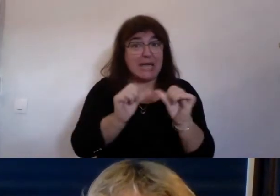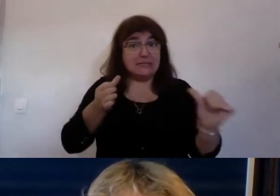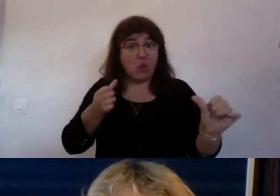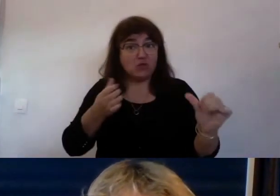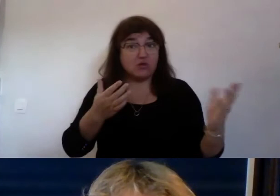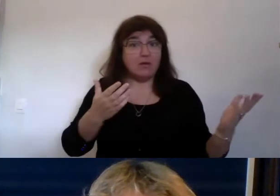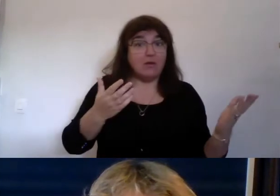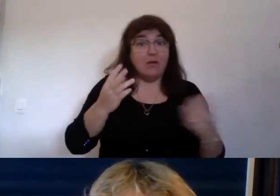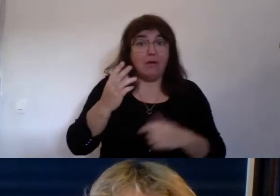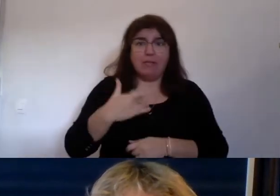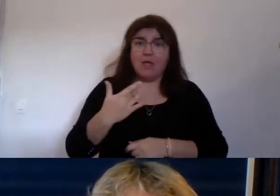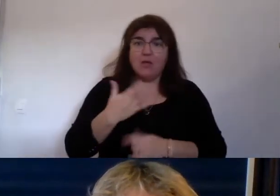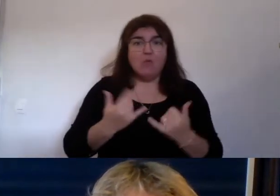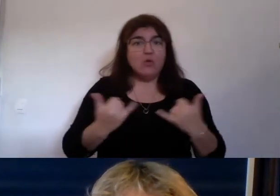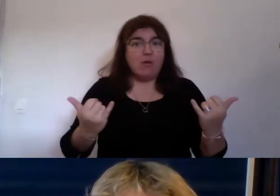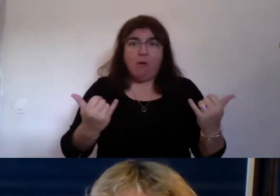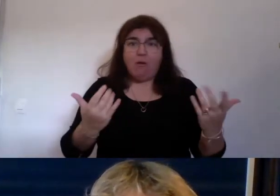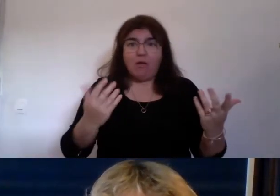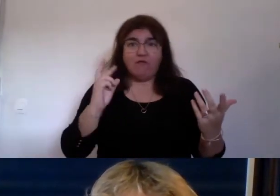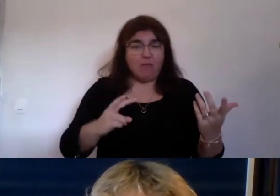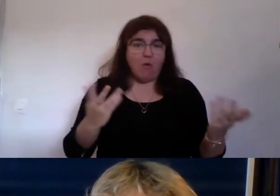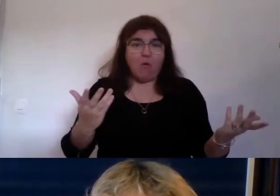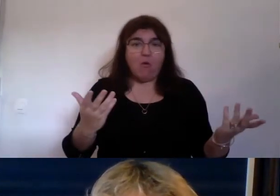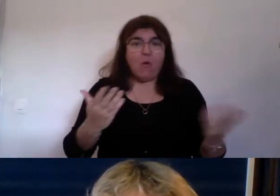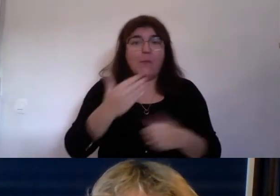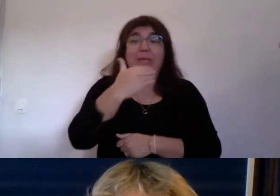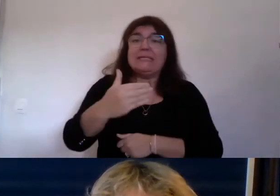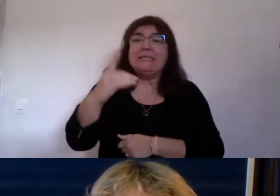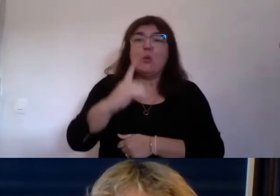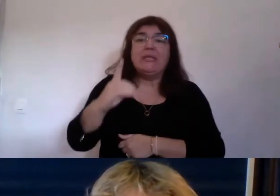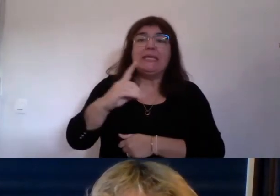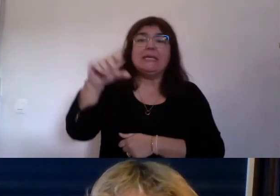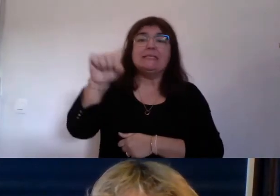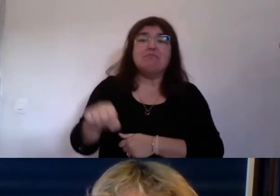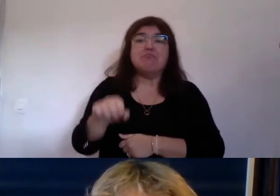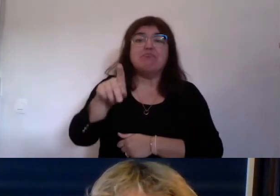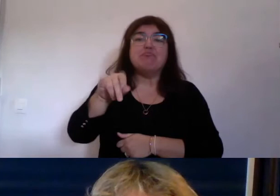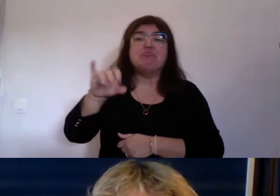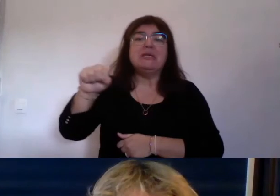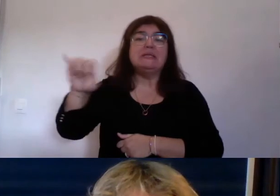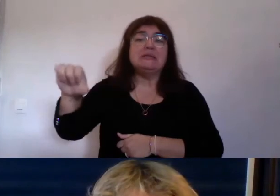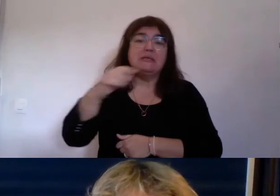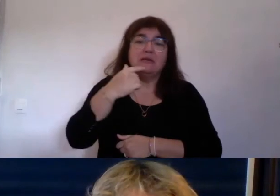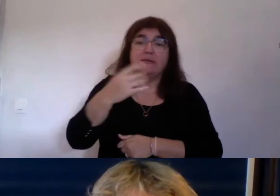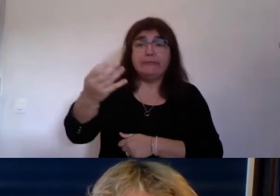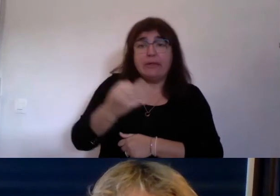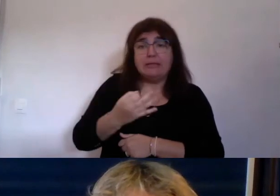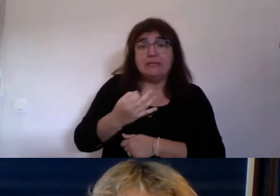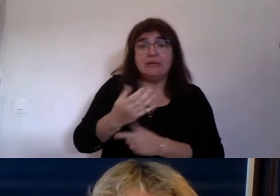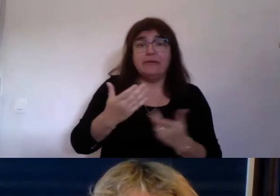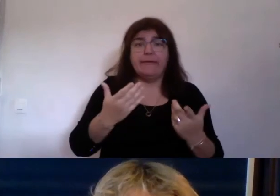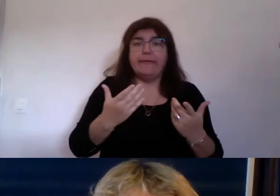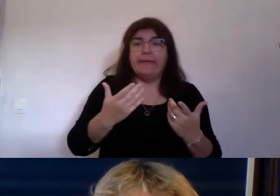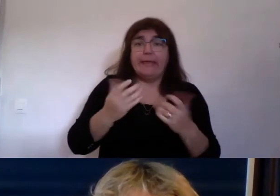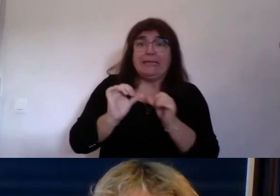du jour. Je crois que, merci Dominique, l'a très bien dit. Effectivement, je pense que le distanciel, le présentiel sont des